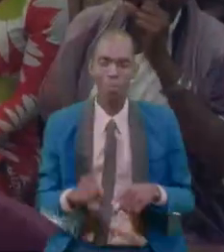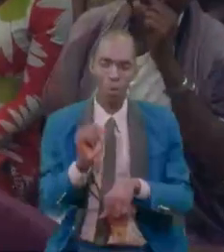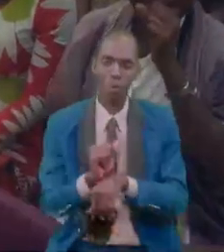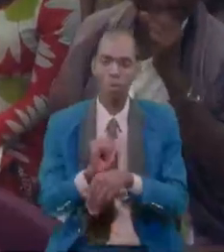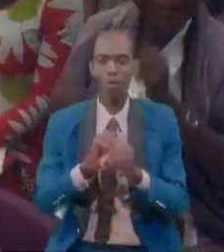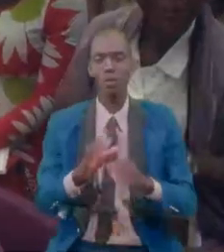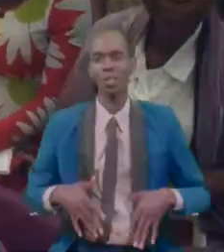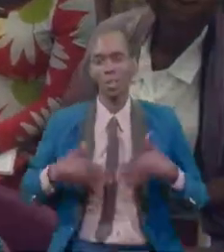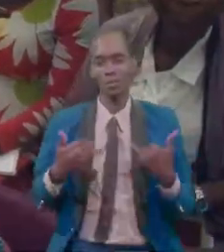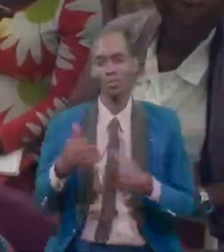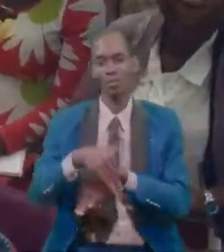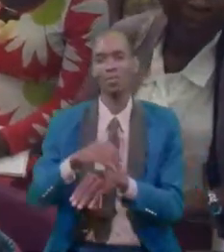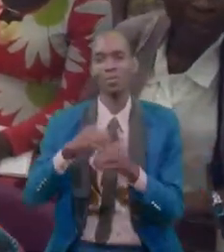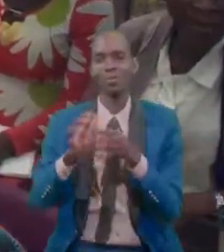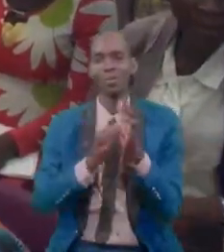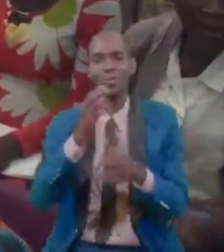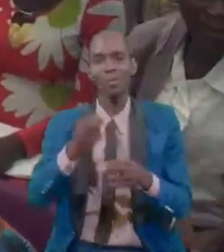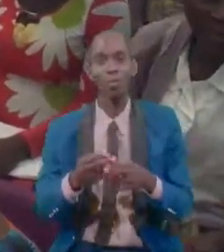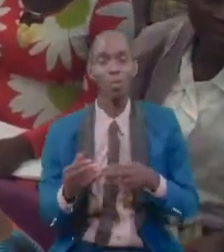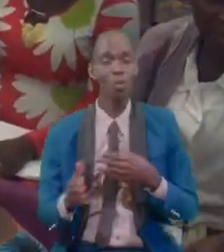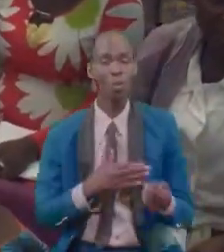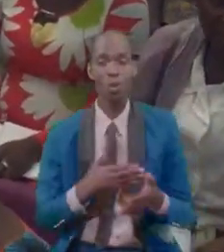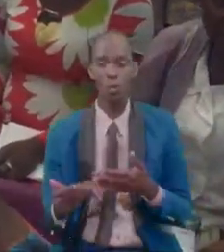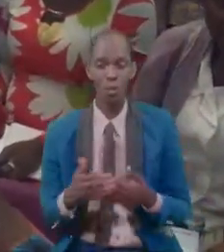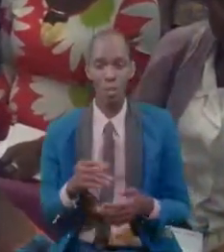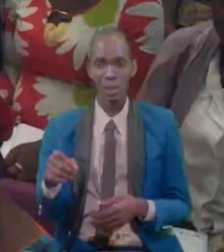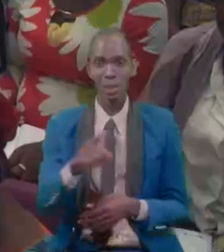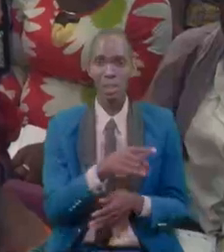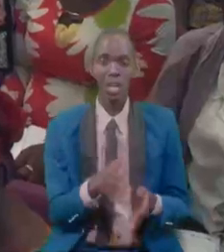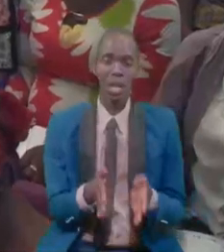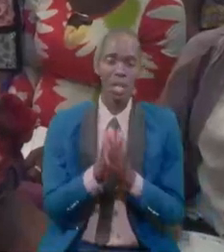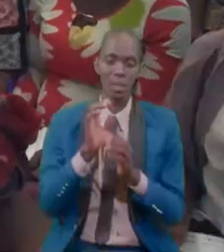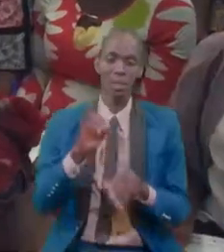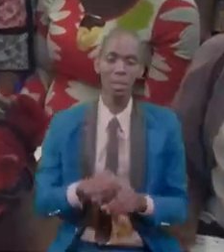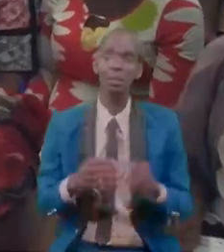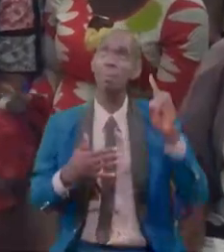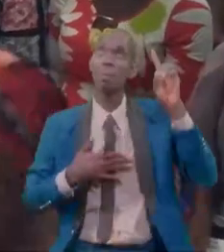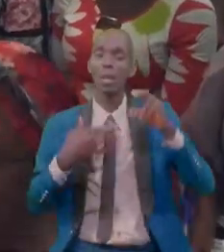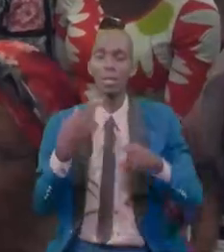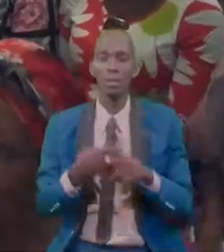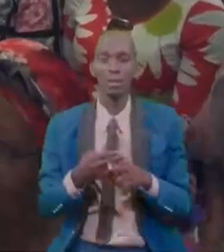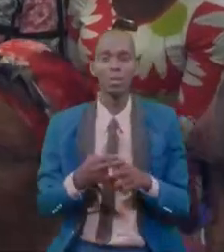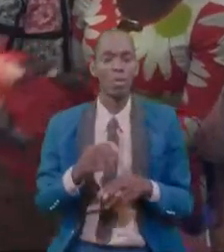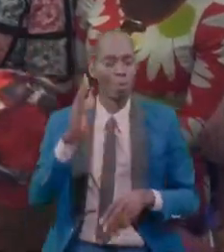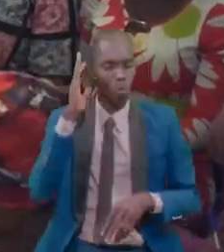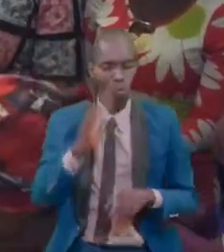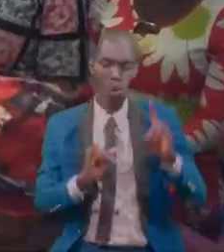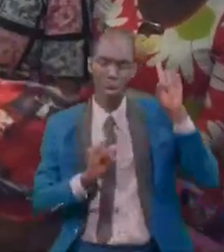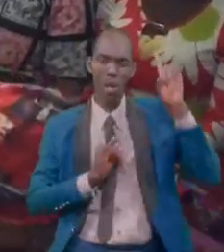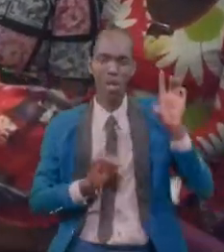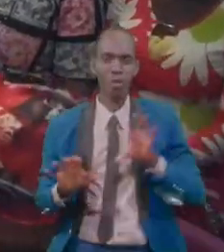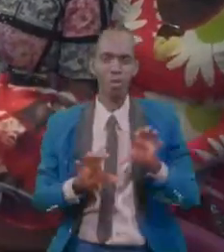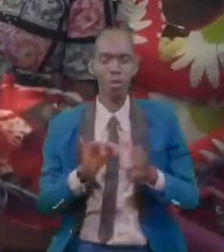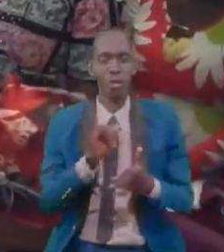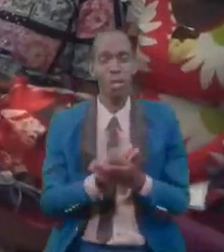soir. Et tout ce que vous demanderez en mon nom, je le ferai, afin que